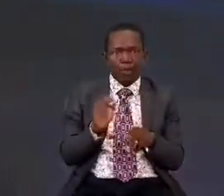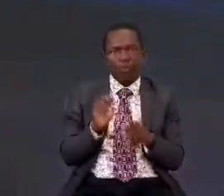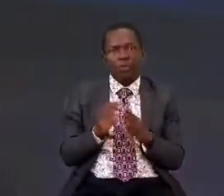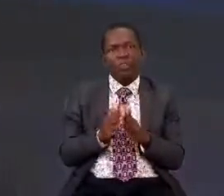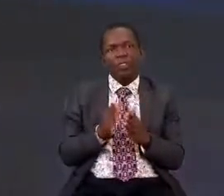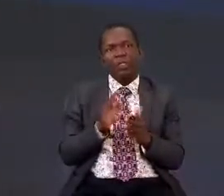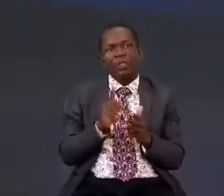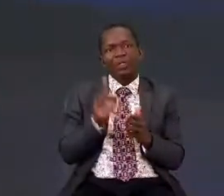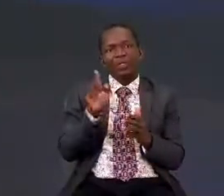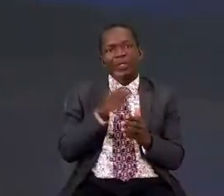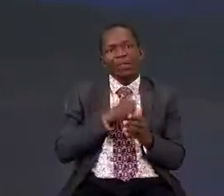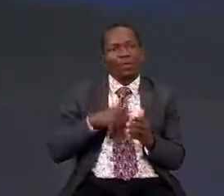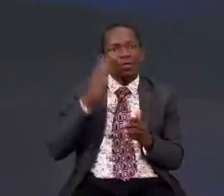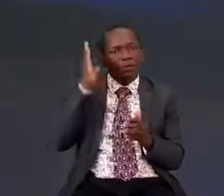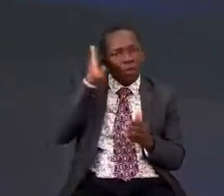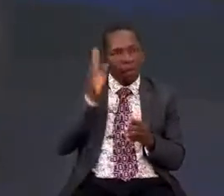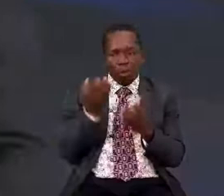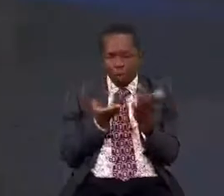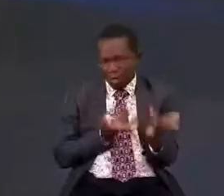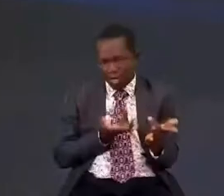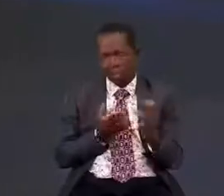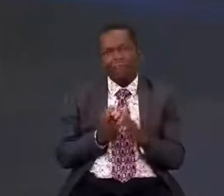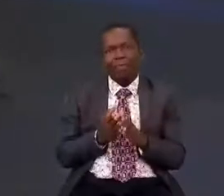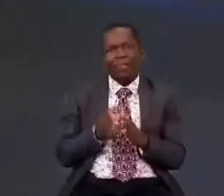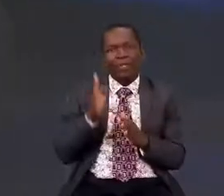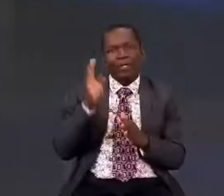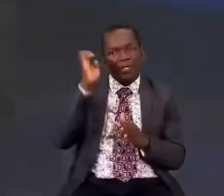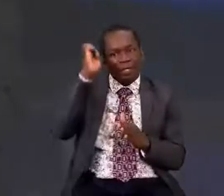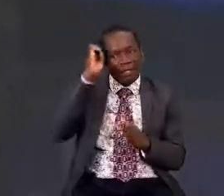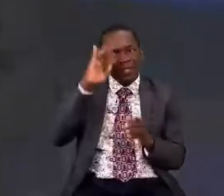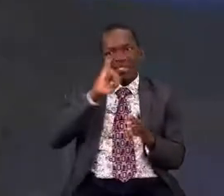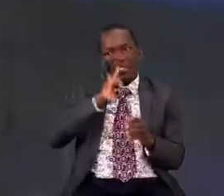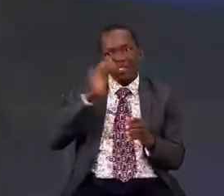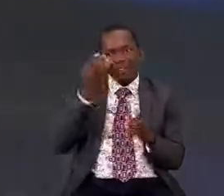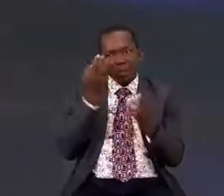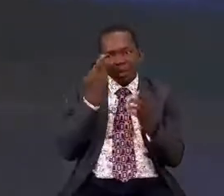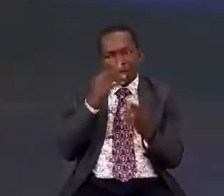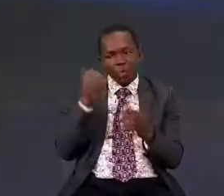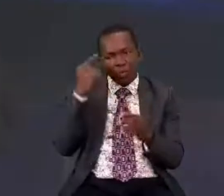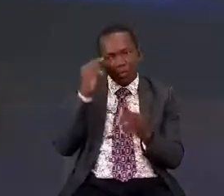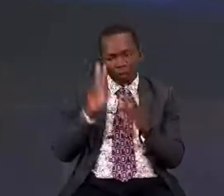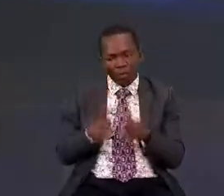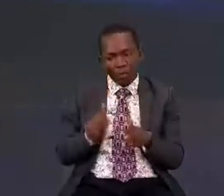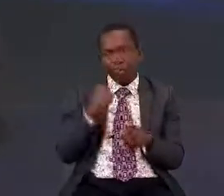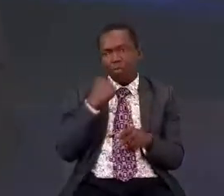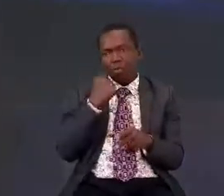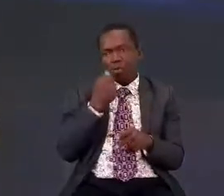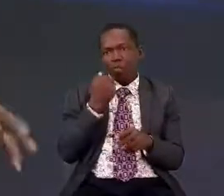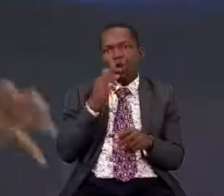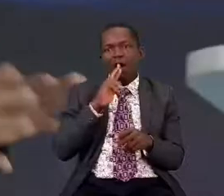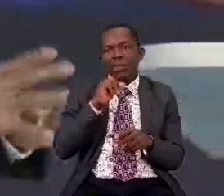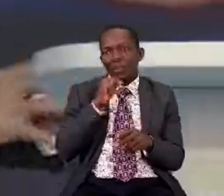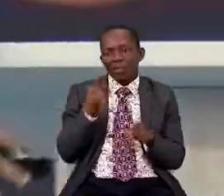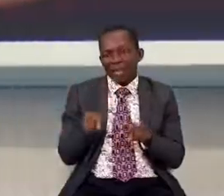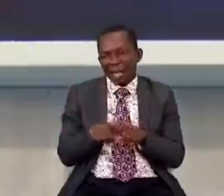Korah, Abiram. Et diront, ah, est-ce que nous ne sommes pas tous des leaders? Pourquoi est-ce que nous, on ne peut pas faire ci et faire cela? Et